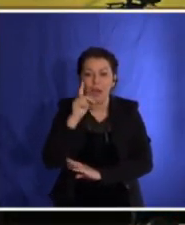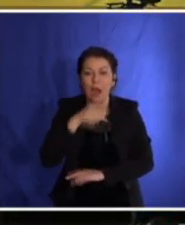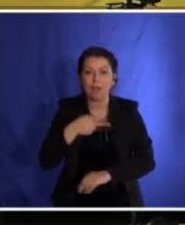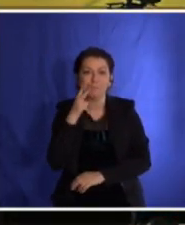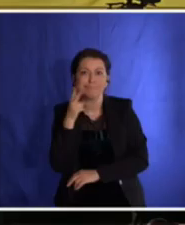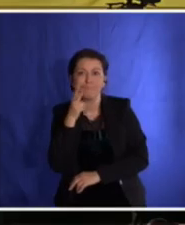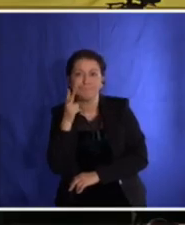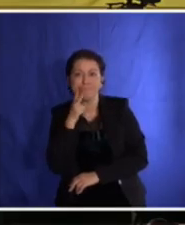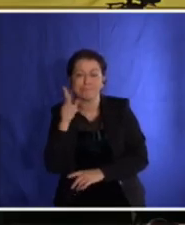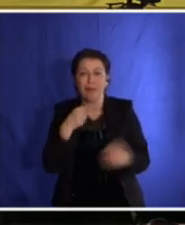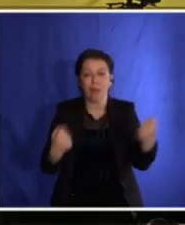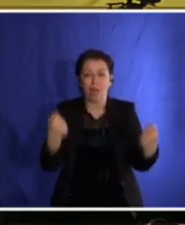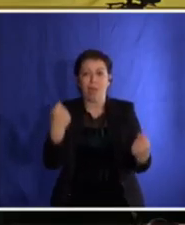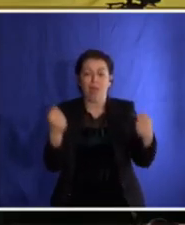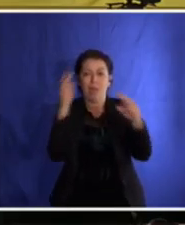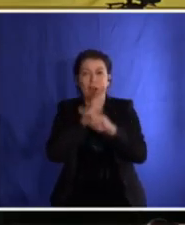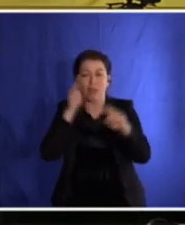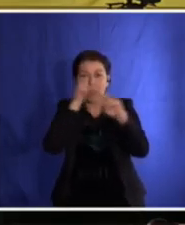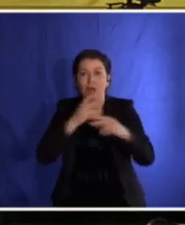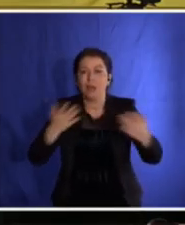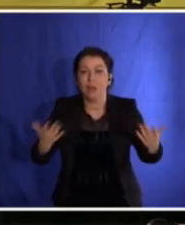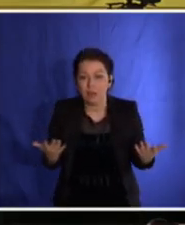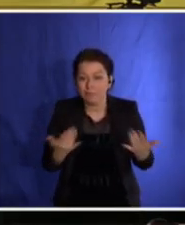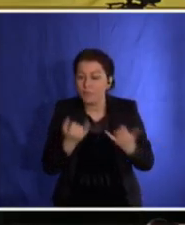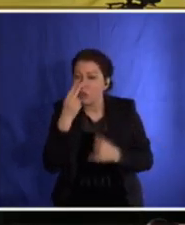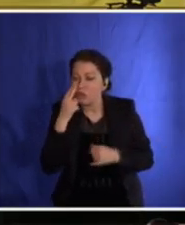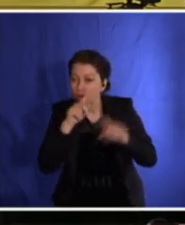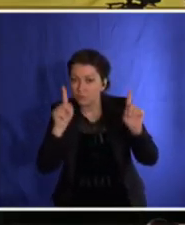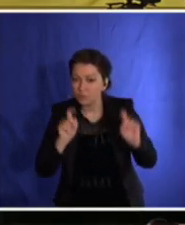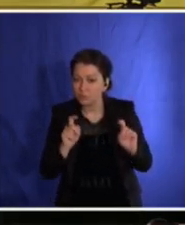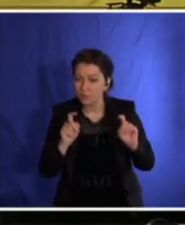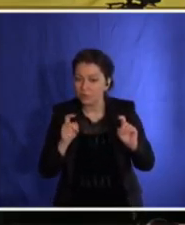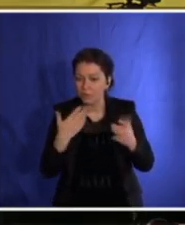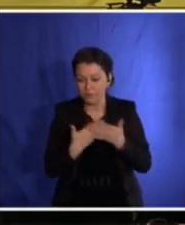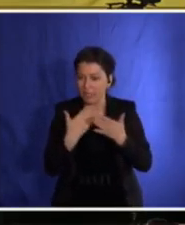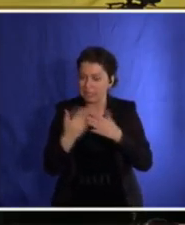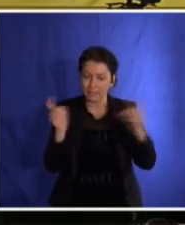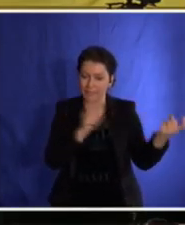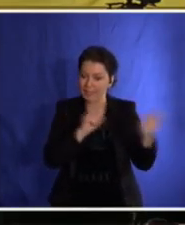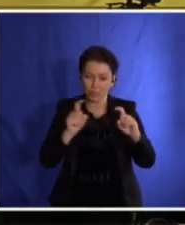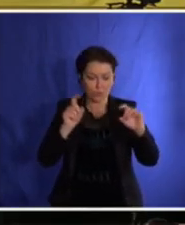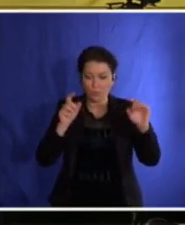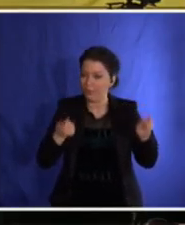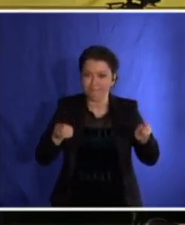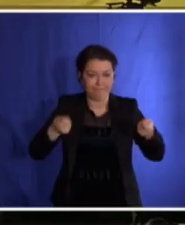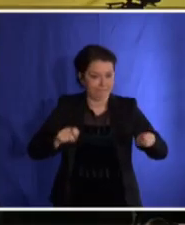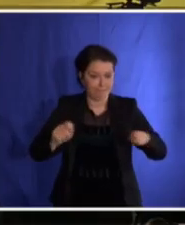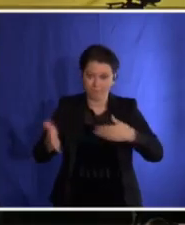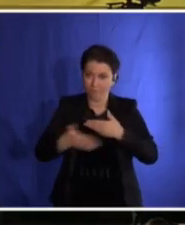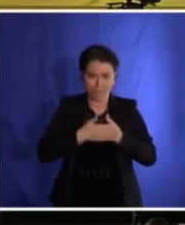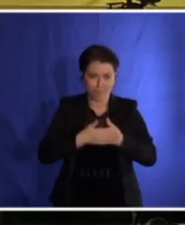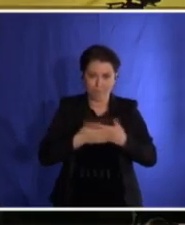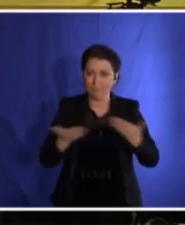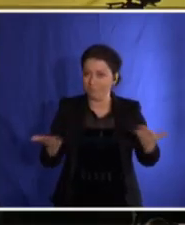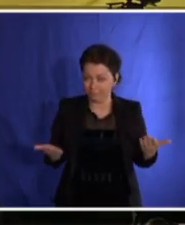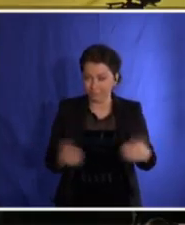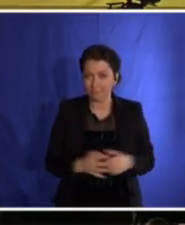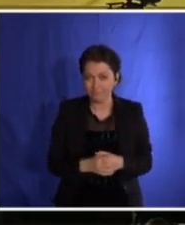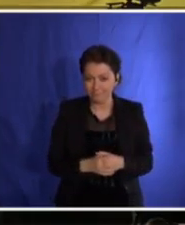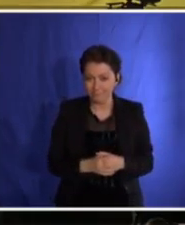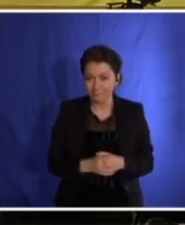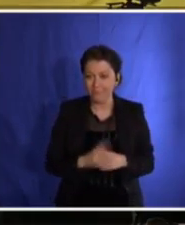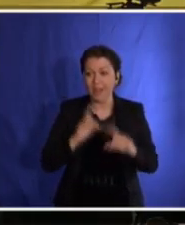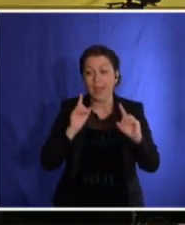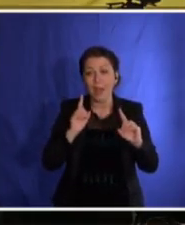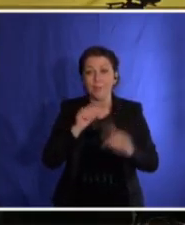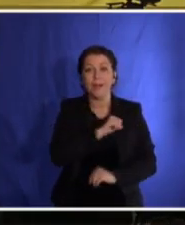unterwegs ist? Und daher wollen wir diese Diskussion beenden. Es hat aber die eigene